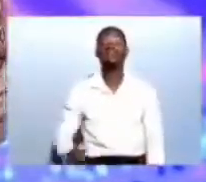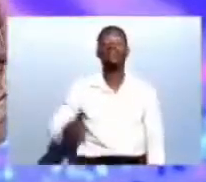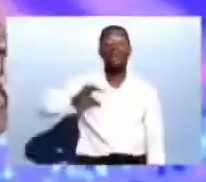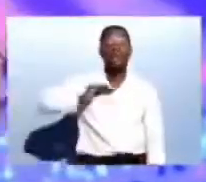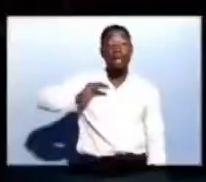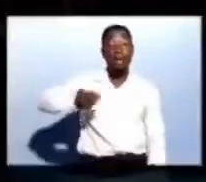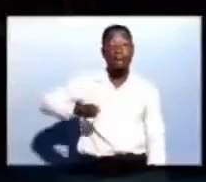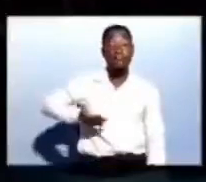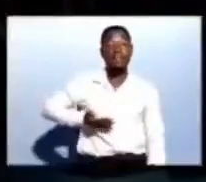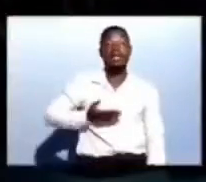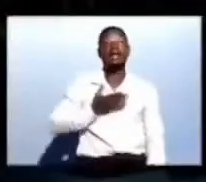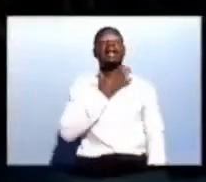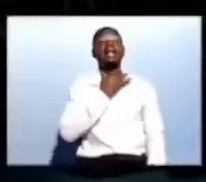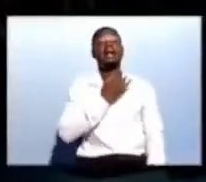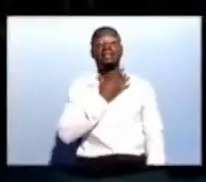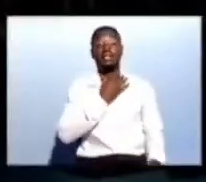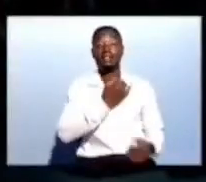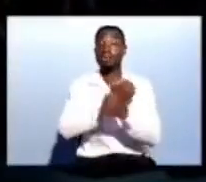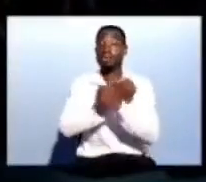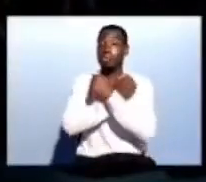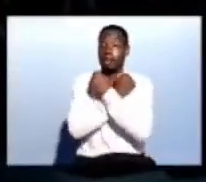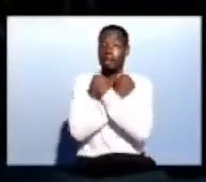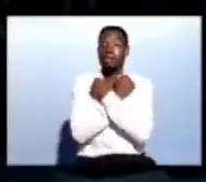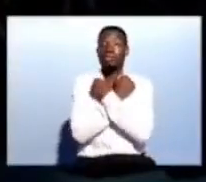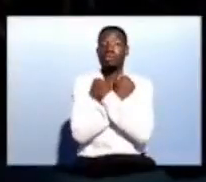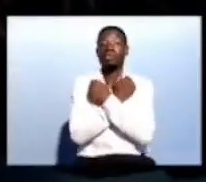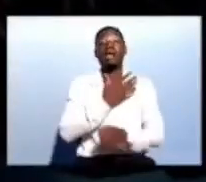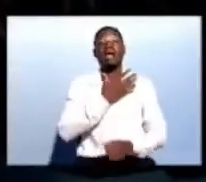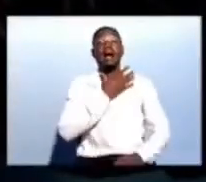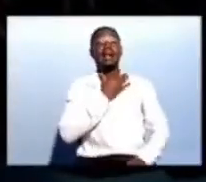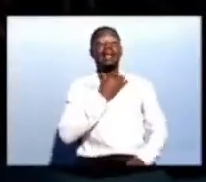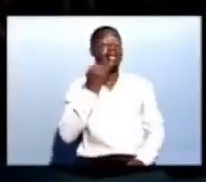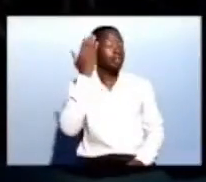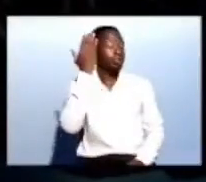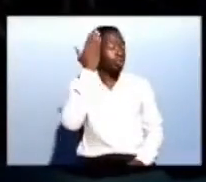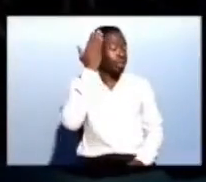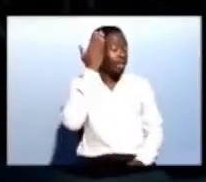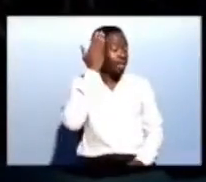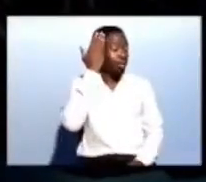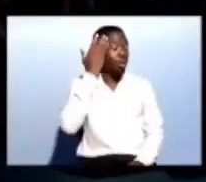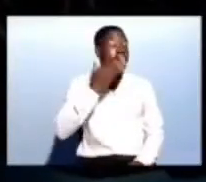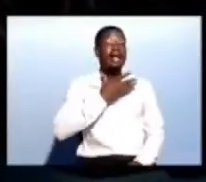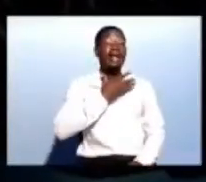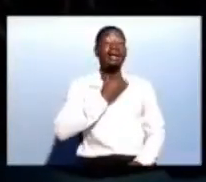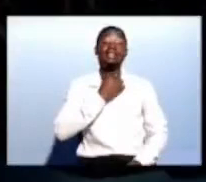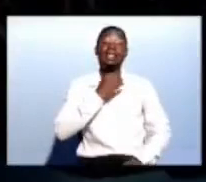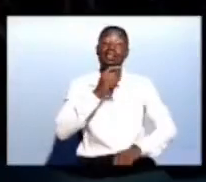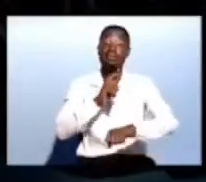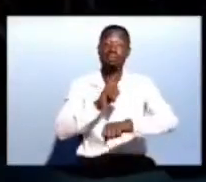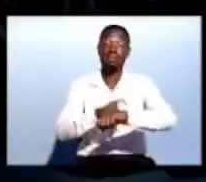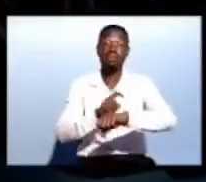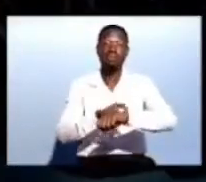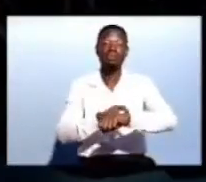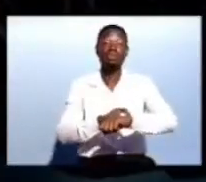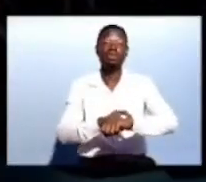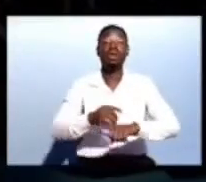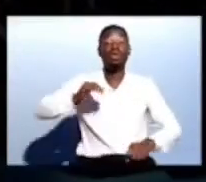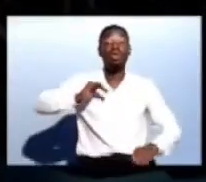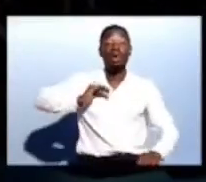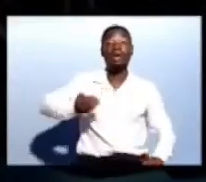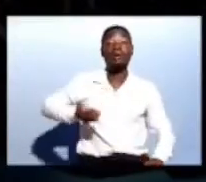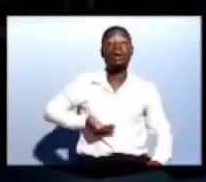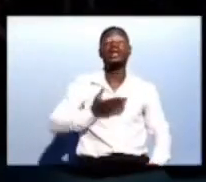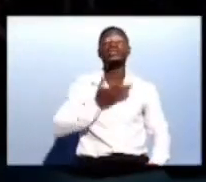Mke anahitaji upendo. Anahitaji kujaliwa. Mke anahitaji muda. Yani wanawake,